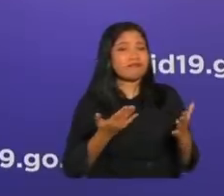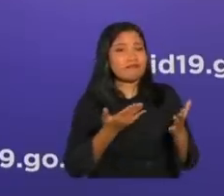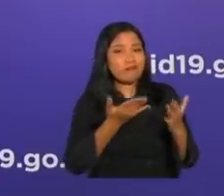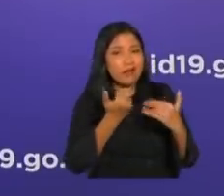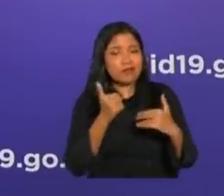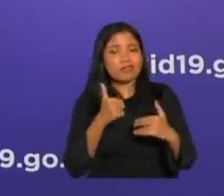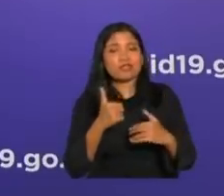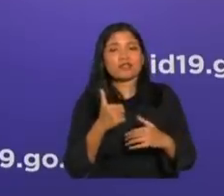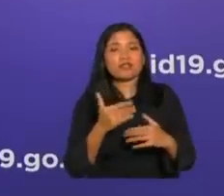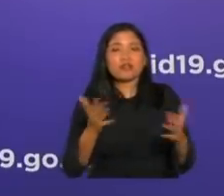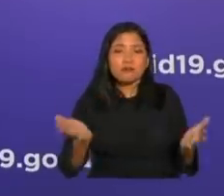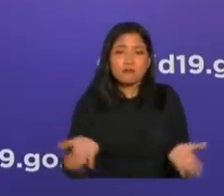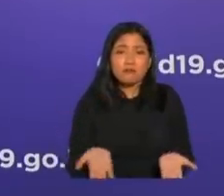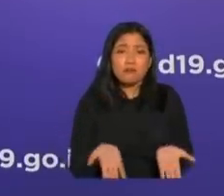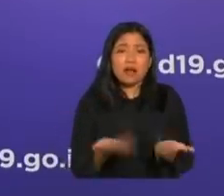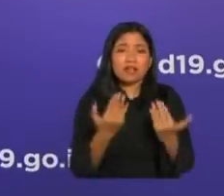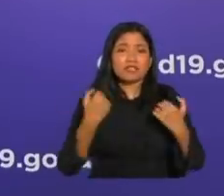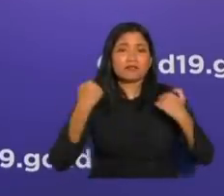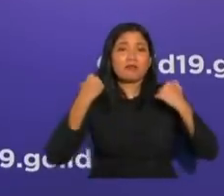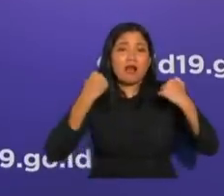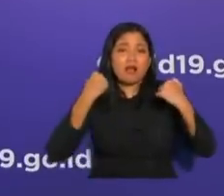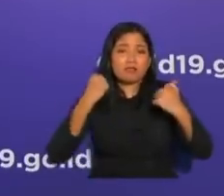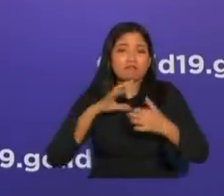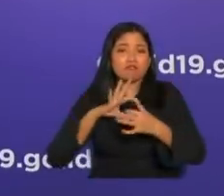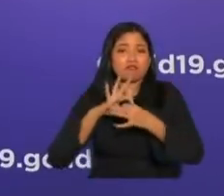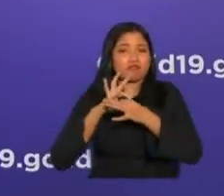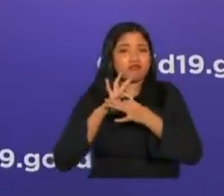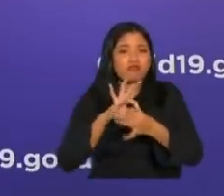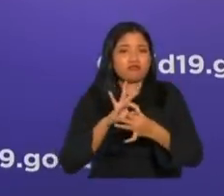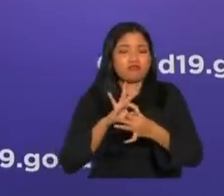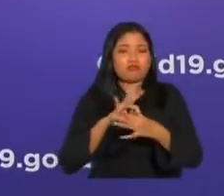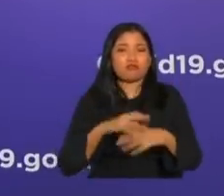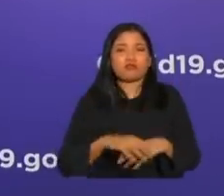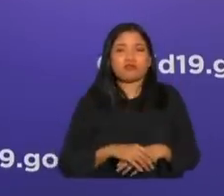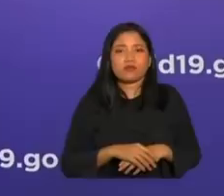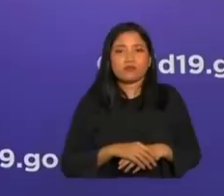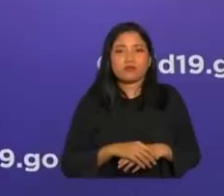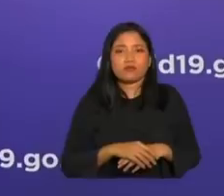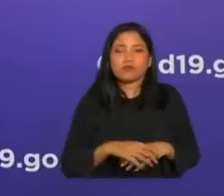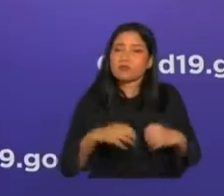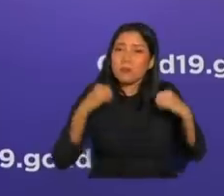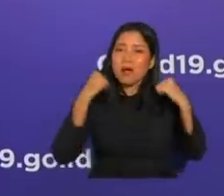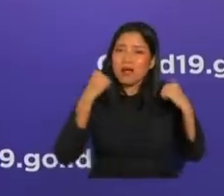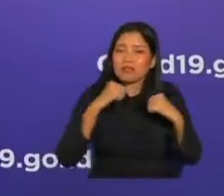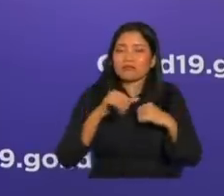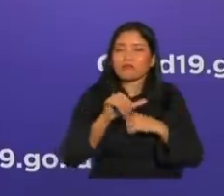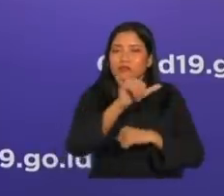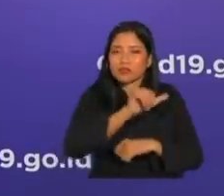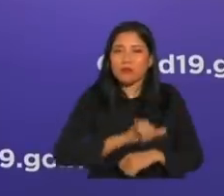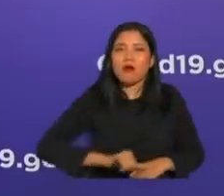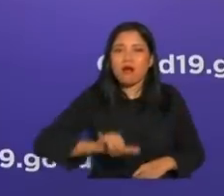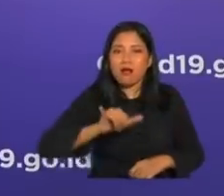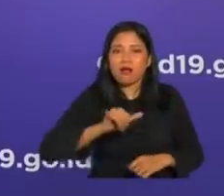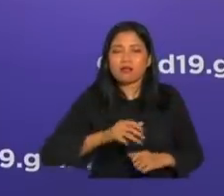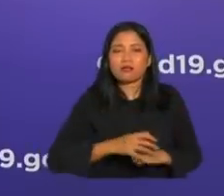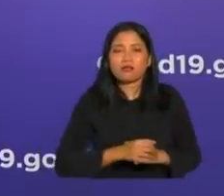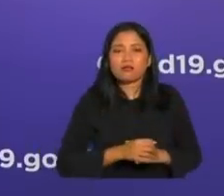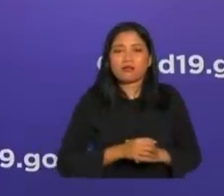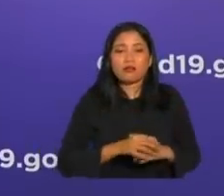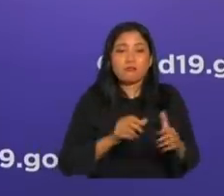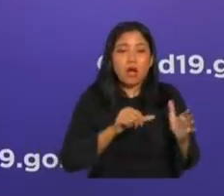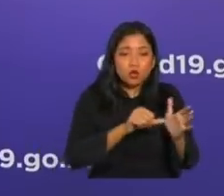untuk membangkitkan semangat gotong-royong semangat kebersamaan semangat saling